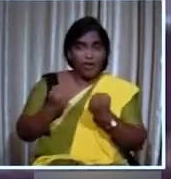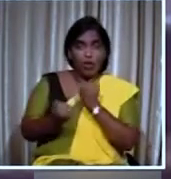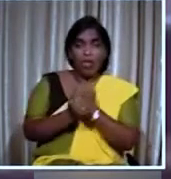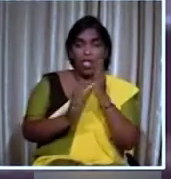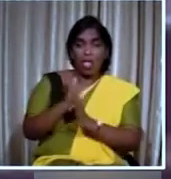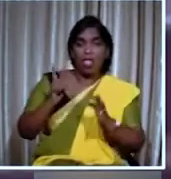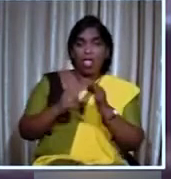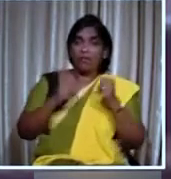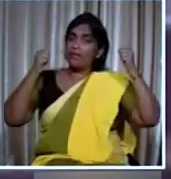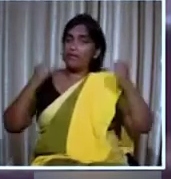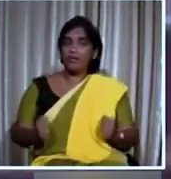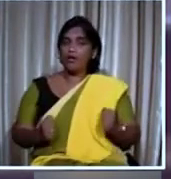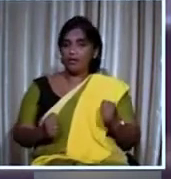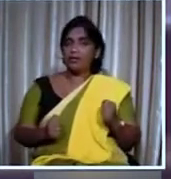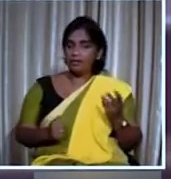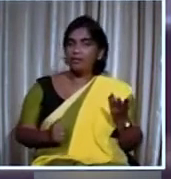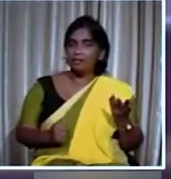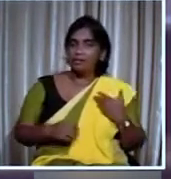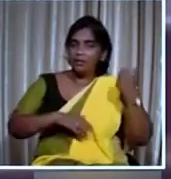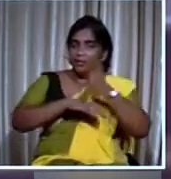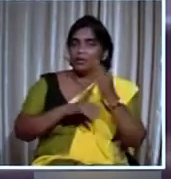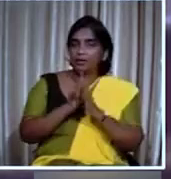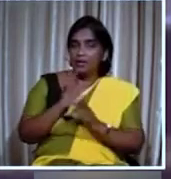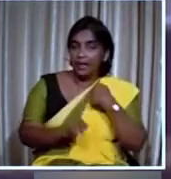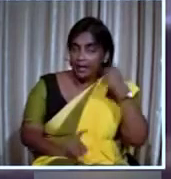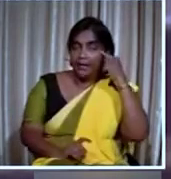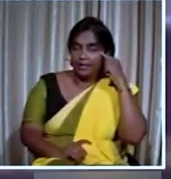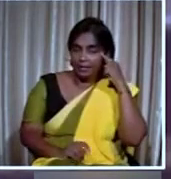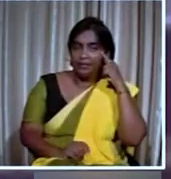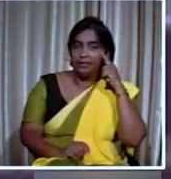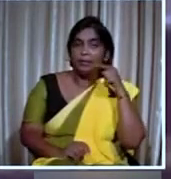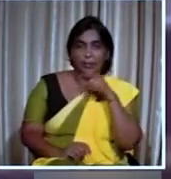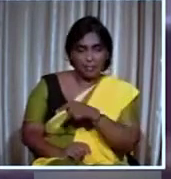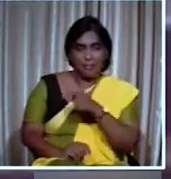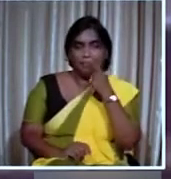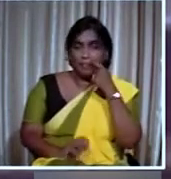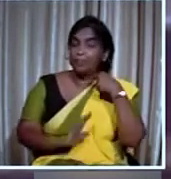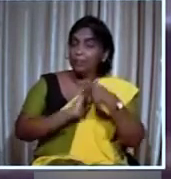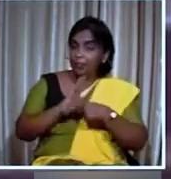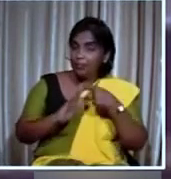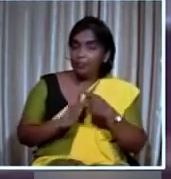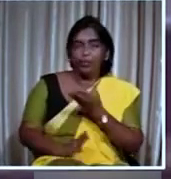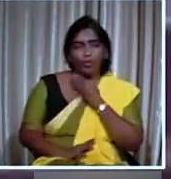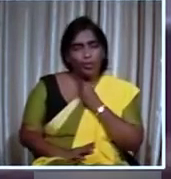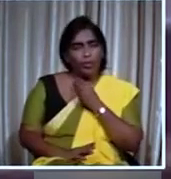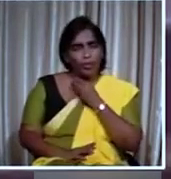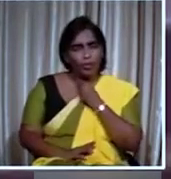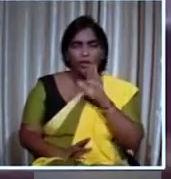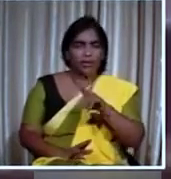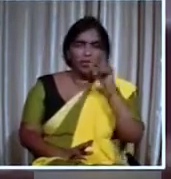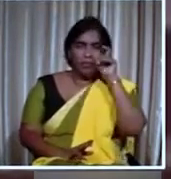ඇමති ඉඳගෙන යන්නේ. ගරු මොලිසන ඔබ මන්ත්‍රීතුමනි හිතන්නේ මේ මේ මේ රටේ කරපු බොරුව දැන්